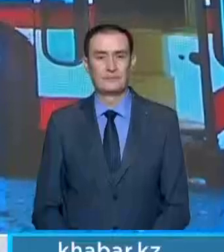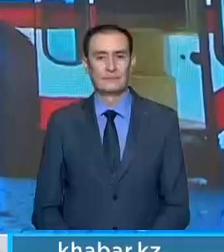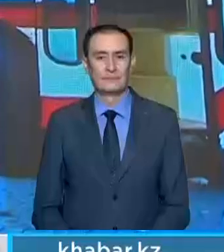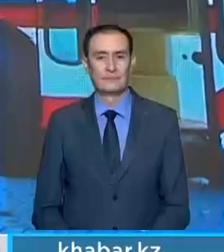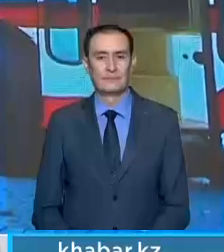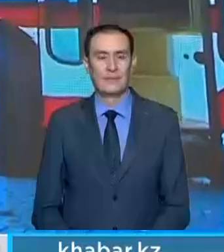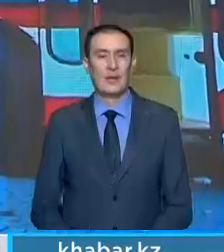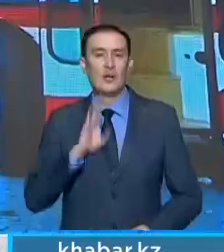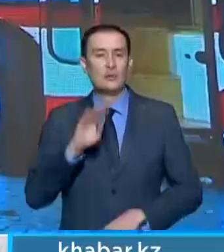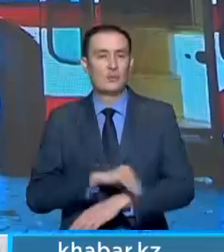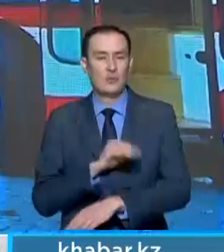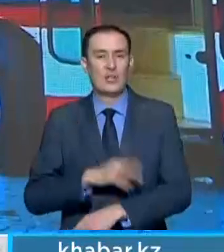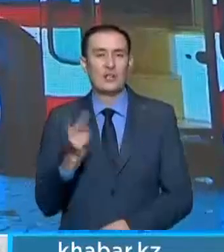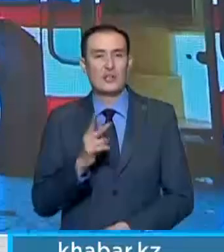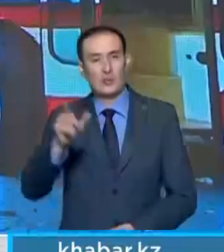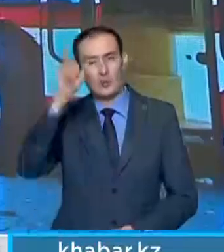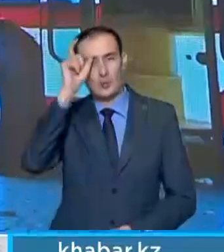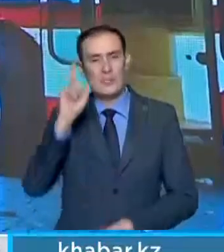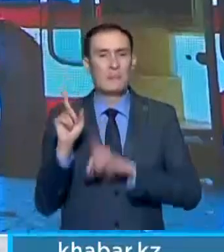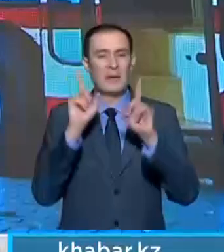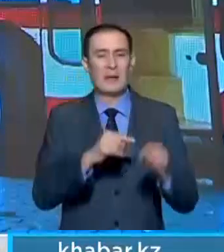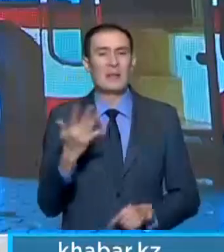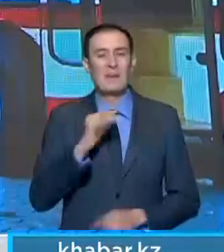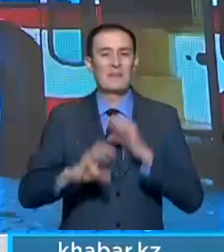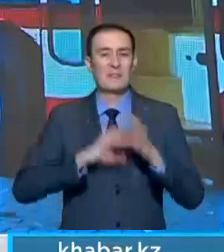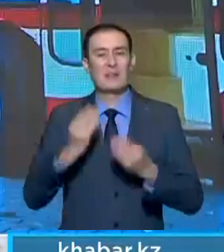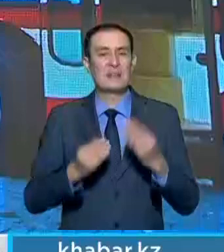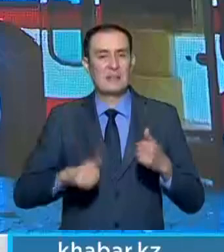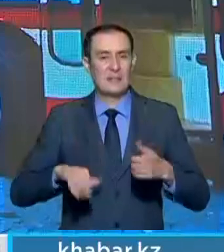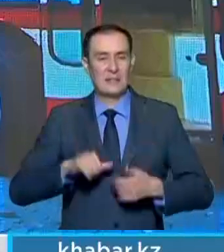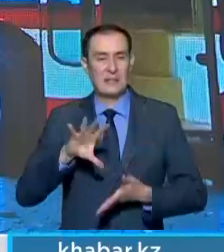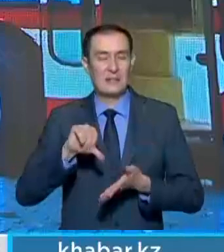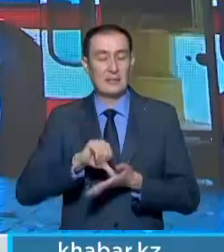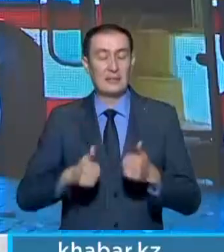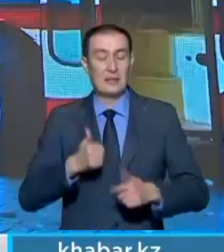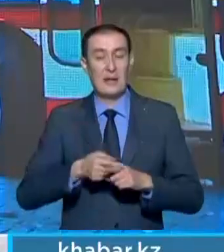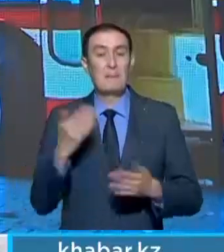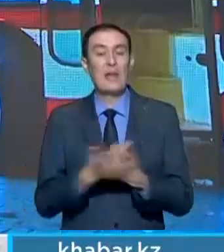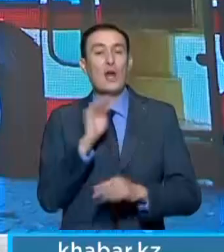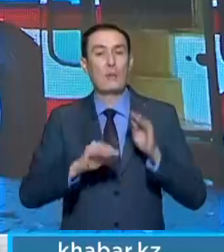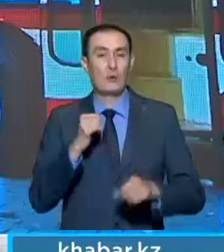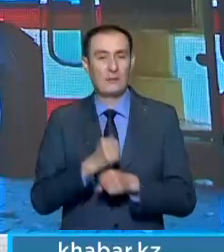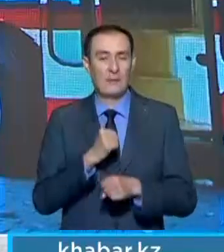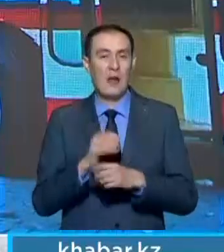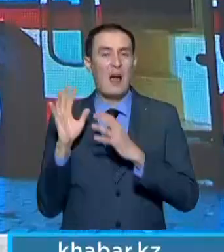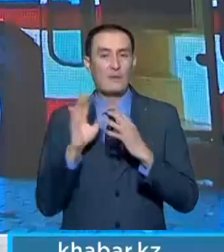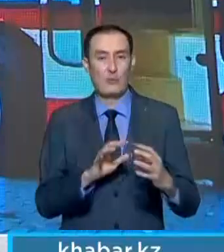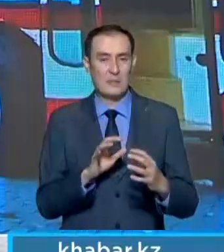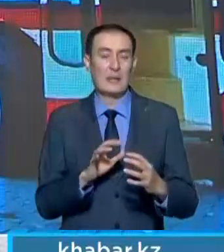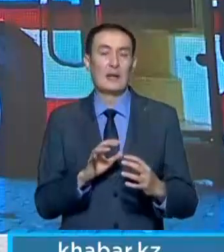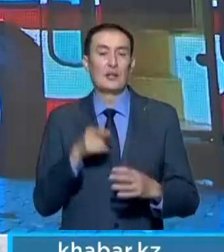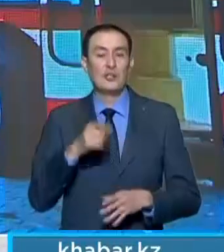тем временем супружеская чета из Турции отправилась на пятый всемирные игры кочевников на переоборудованный под Автодом